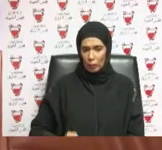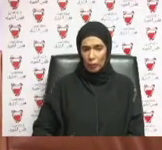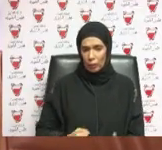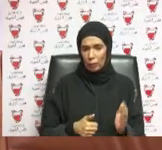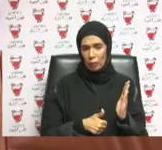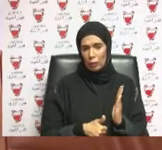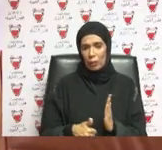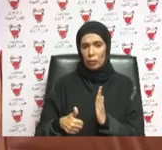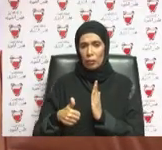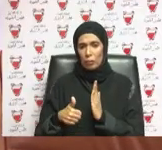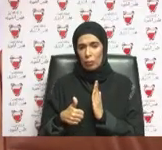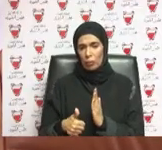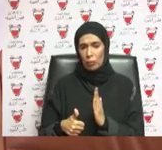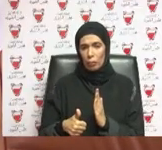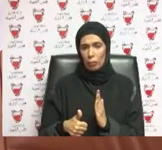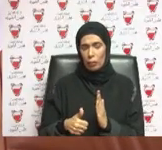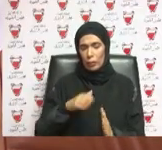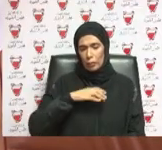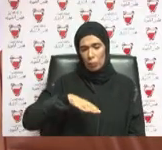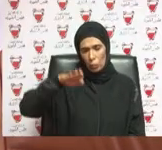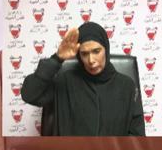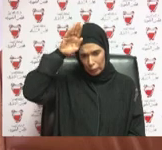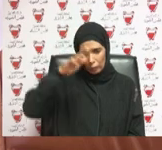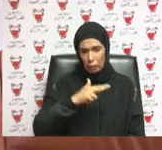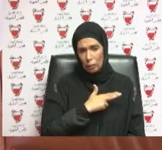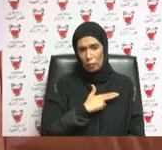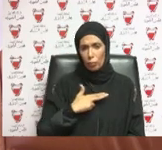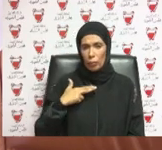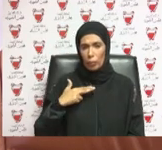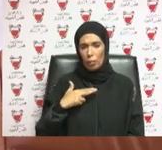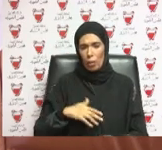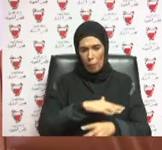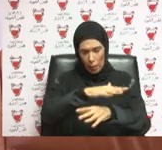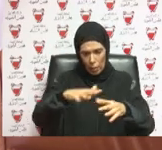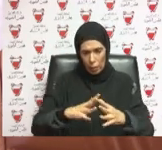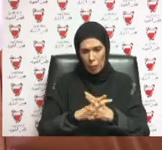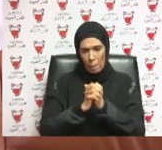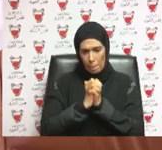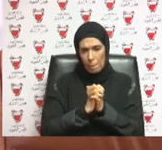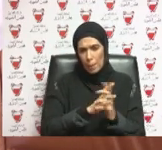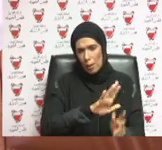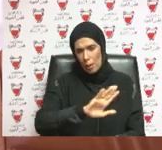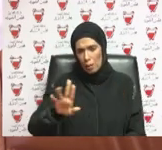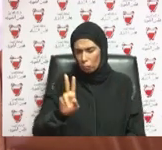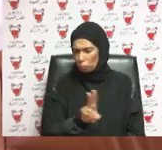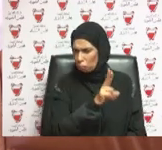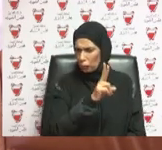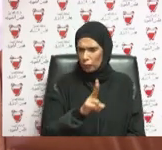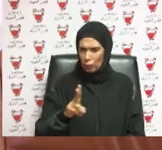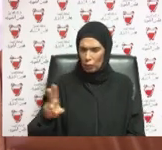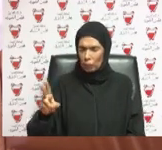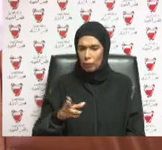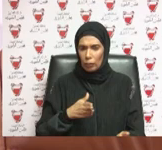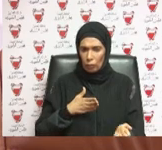قيادة هذا ملكنا وفي قيادة حكومتنا وفي تعاضدنا كشعب. مهما اختلفنا مع بعض في